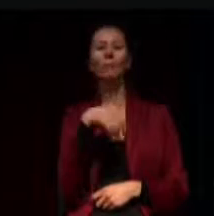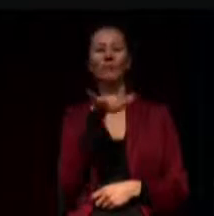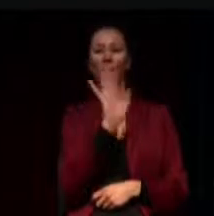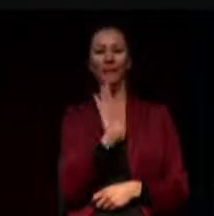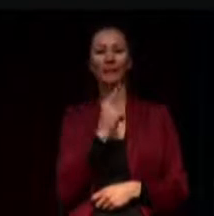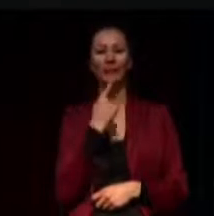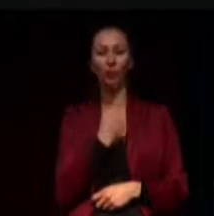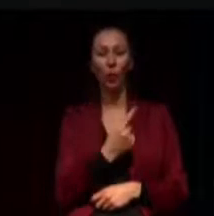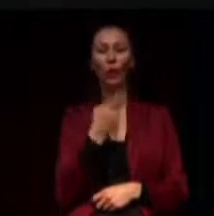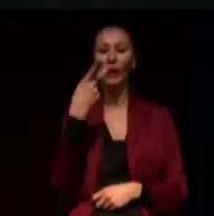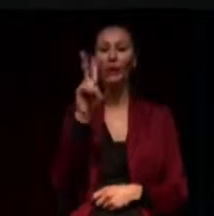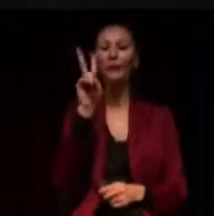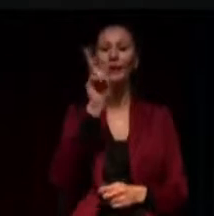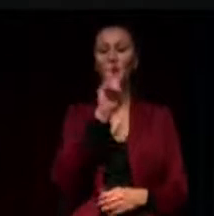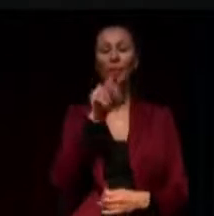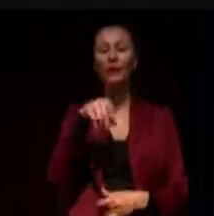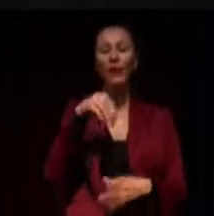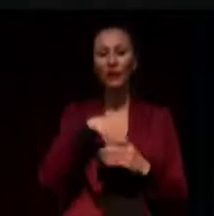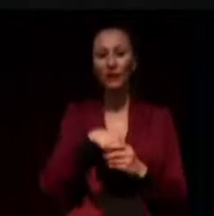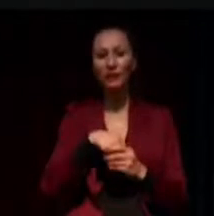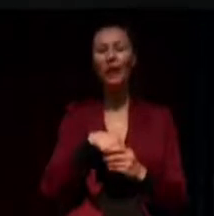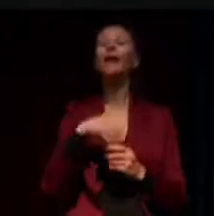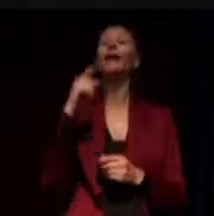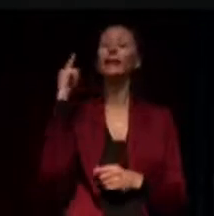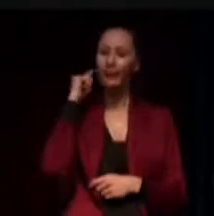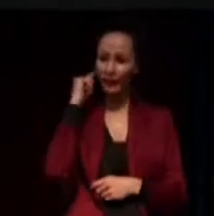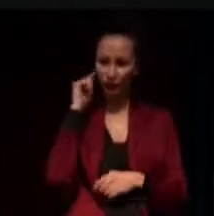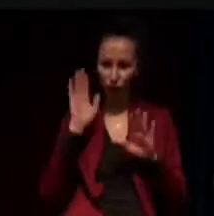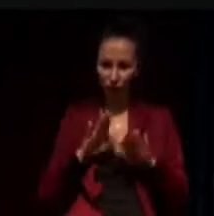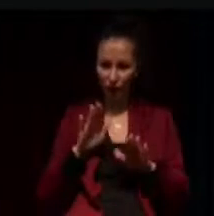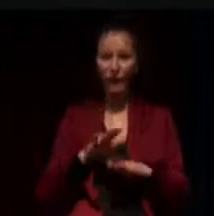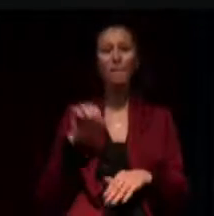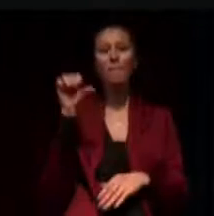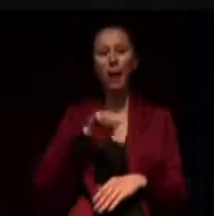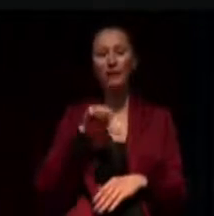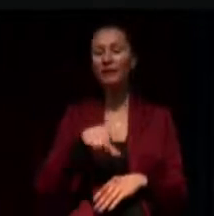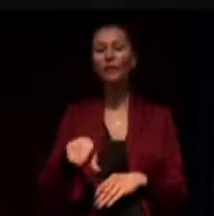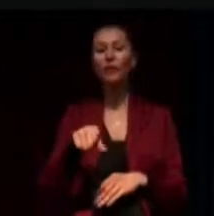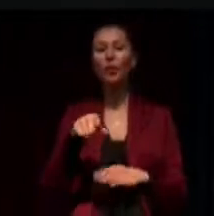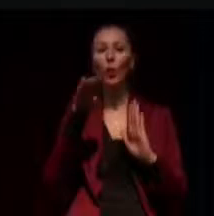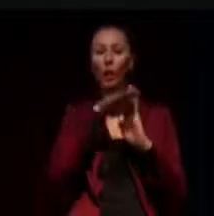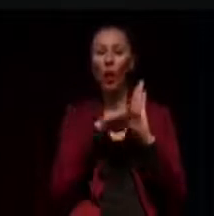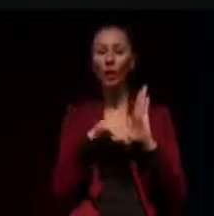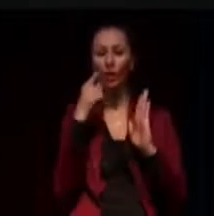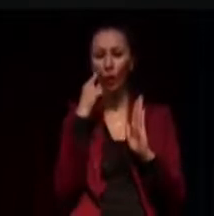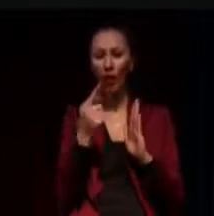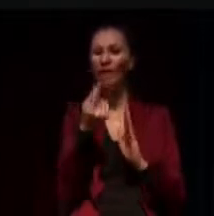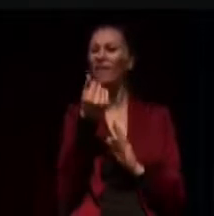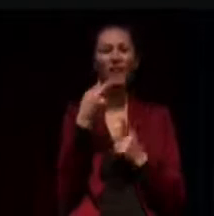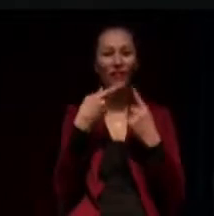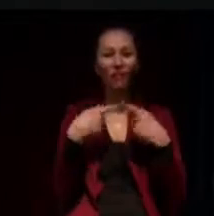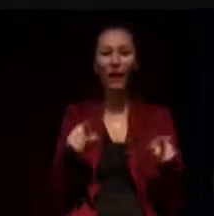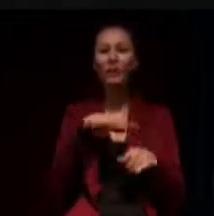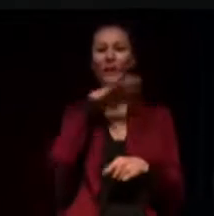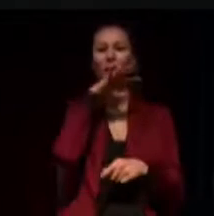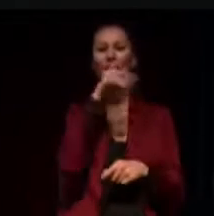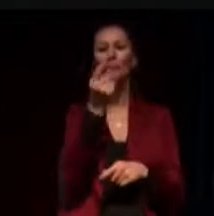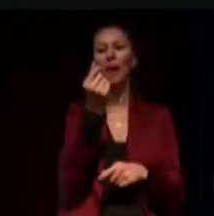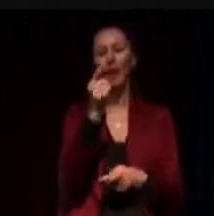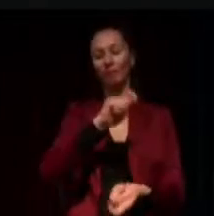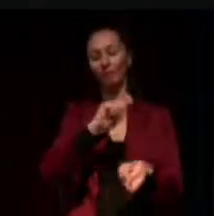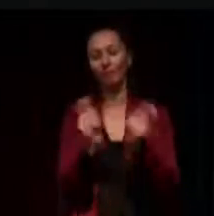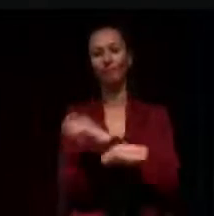önemsemediler. 2020'de bu ihaleyi yenileyeceğiz ve maalesef FİDİK kurallarına göre yaparak fiyat farkını yabancı para